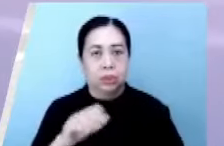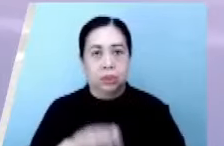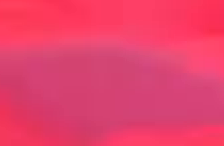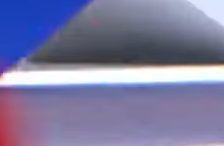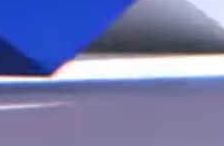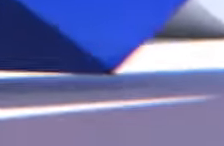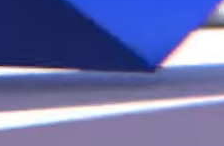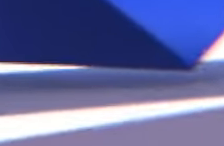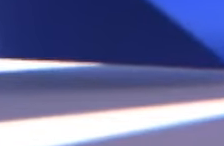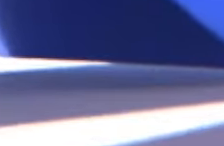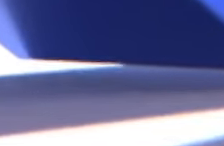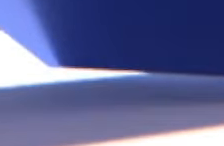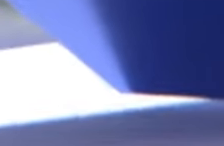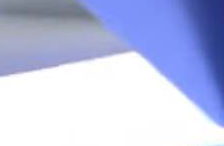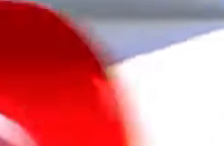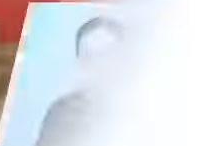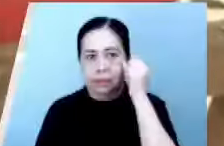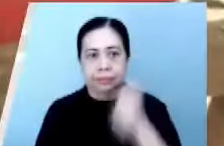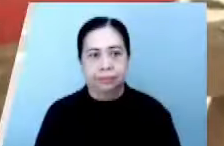Mark Salazar.